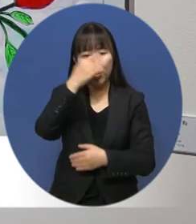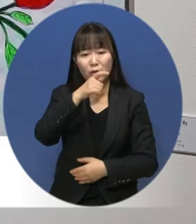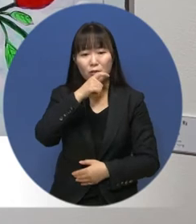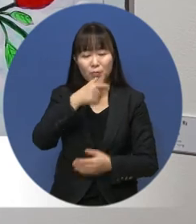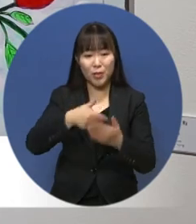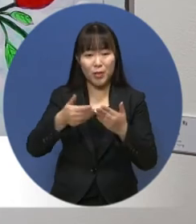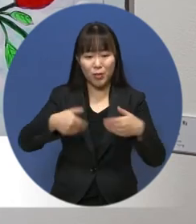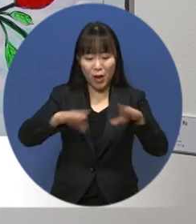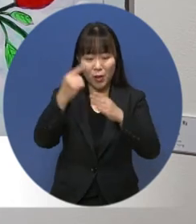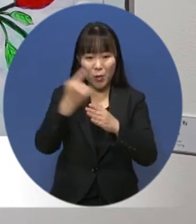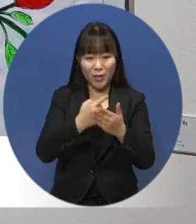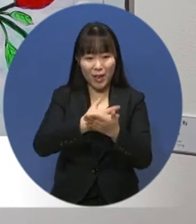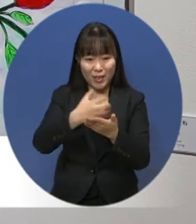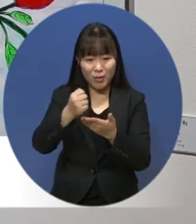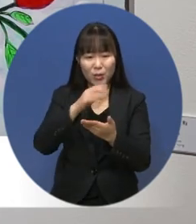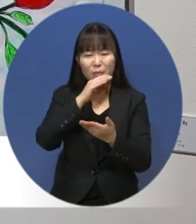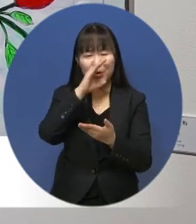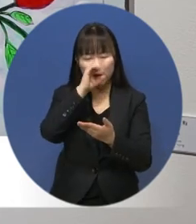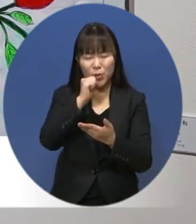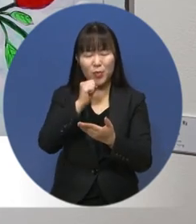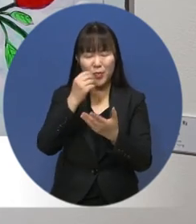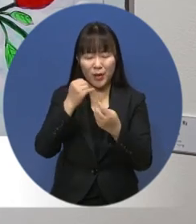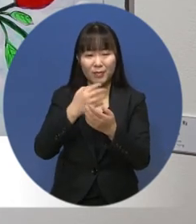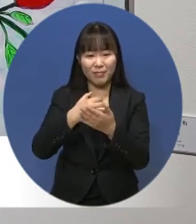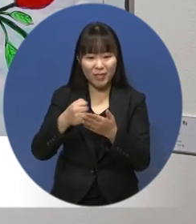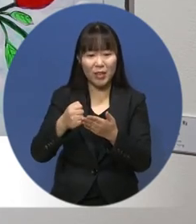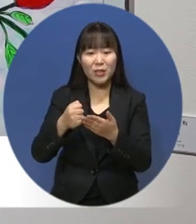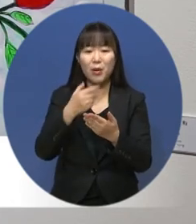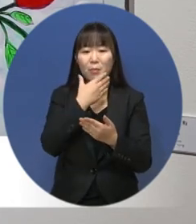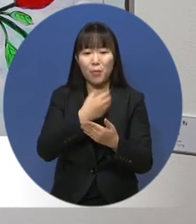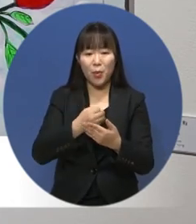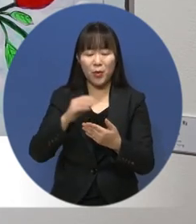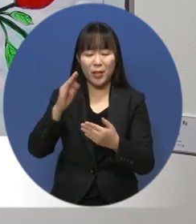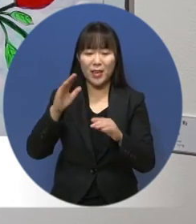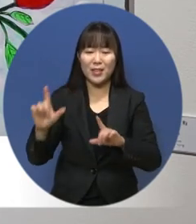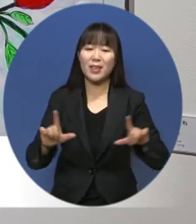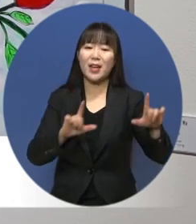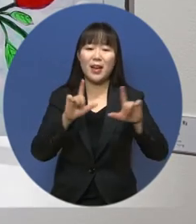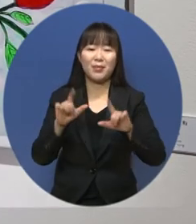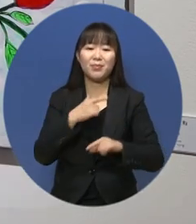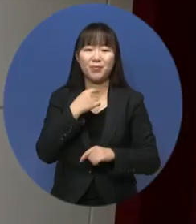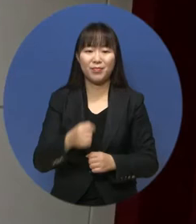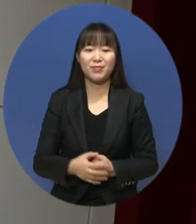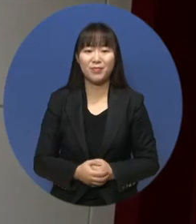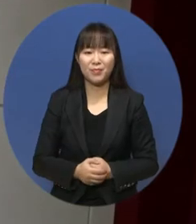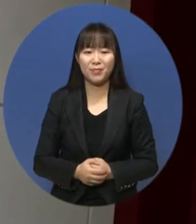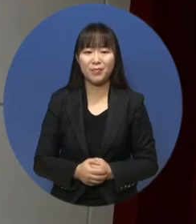와서 받아가시고 기운 좋은 기운 많이 받아서 복된 삶을 살아가셨으면 좋겠습니다.